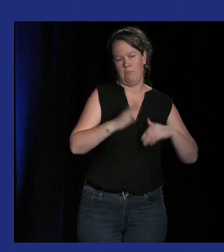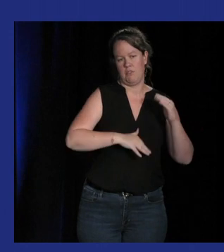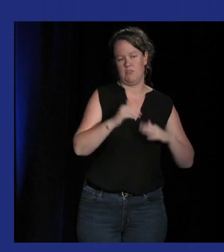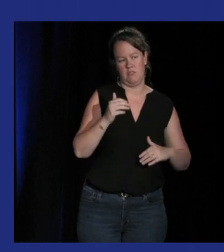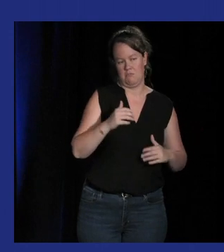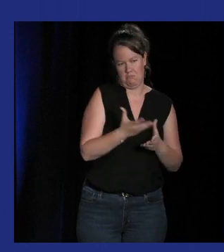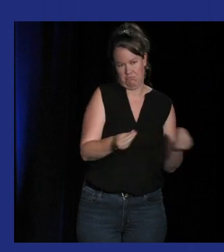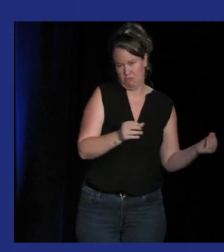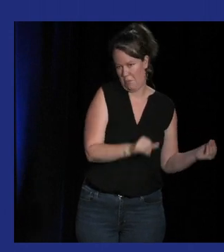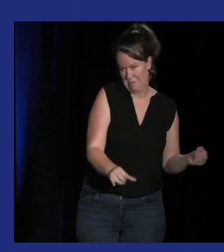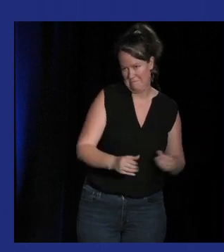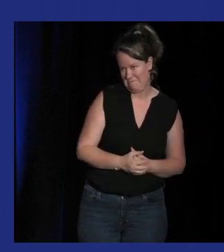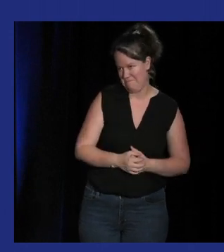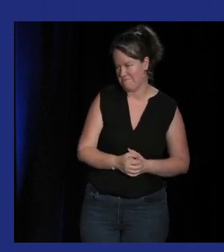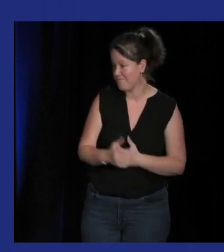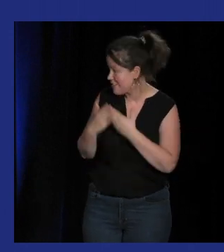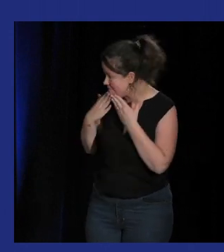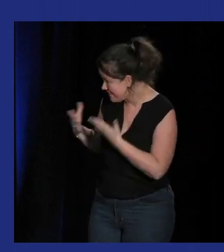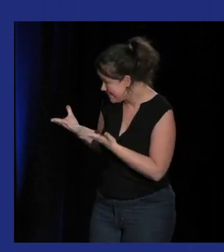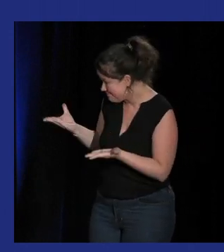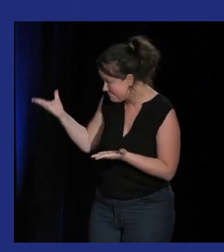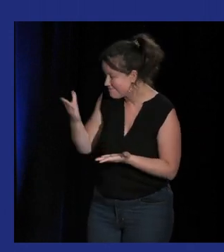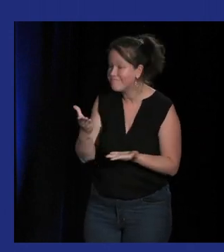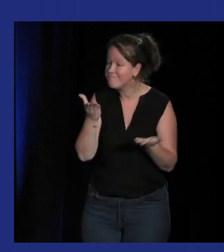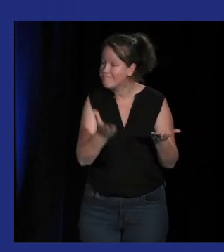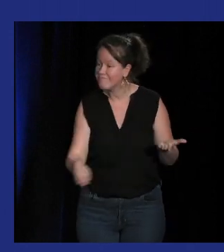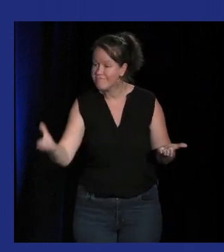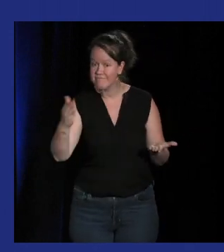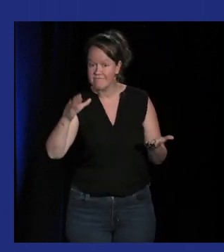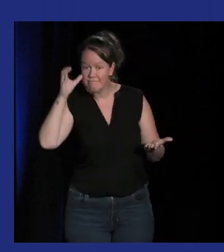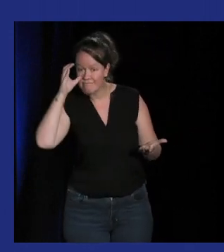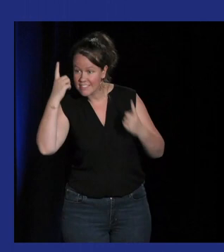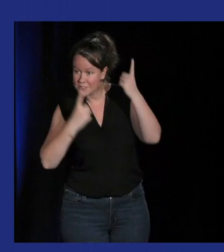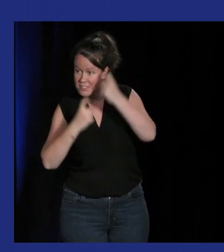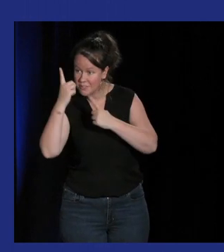merci beaucoup à tous les deux et maintenant est-ce que nous avons des questions dans le public